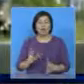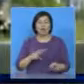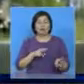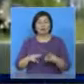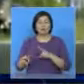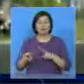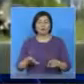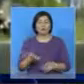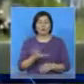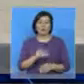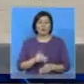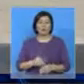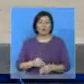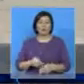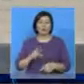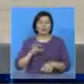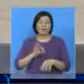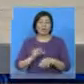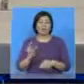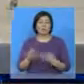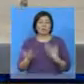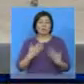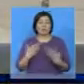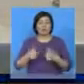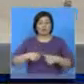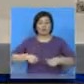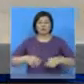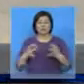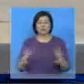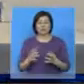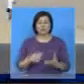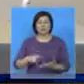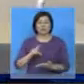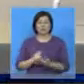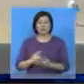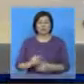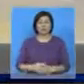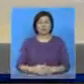отыр. Олардың бәрі науқастармен қарым-қатынаста болғаны үшін карантин режимін сақтауы тиіс.